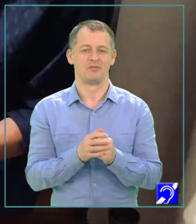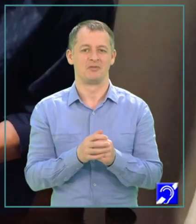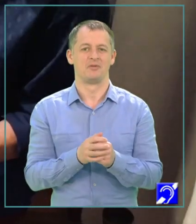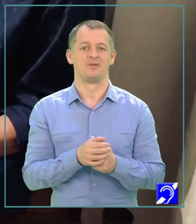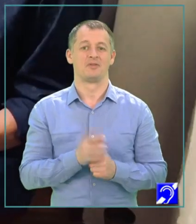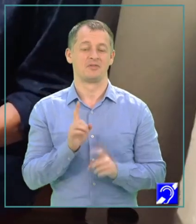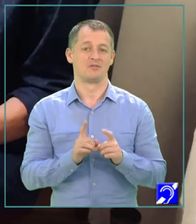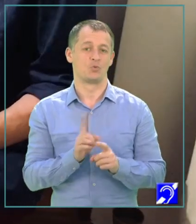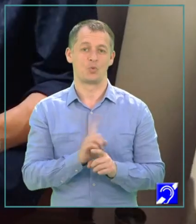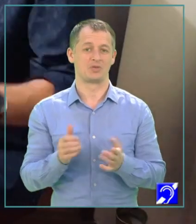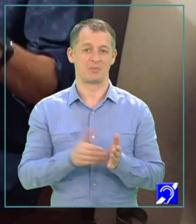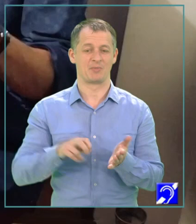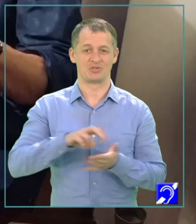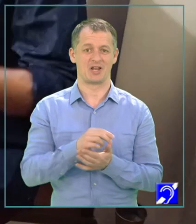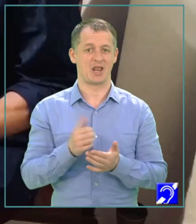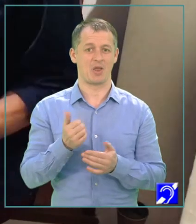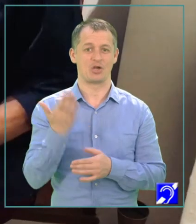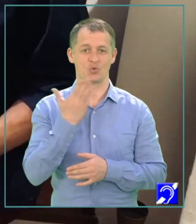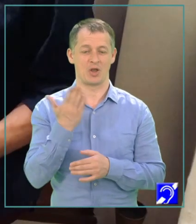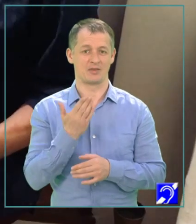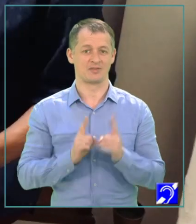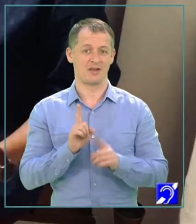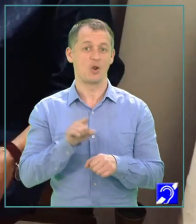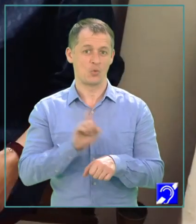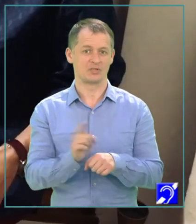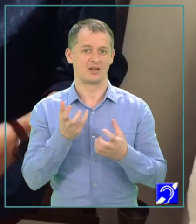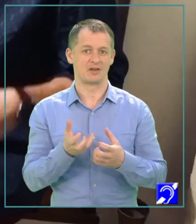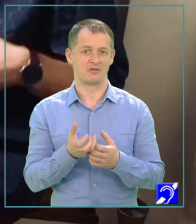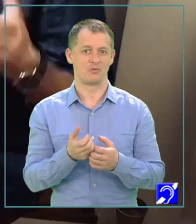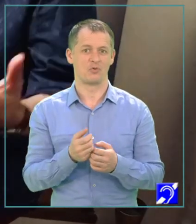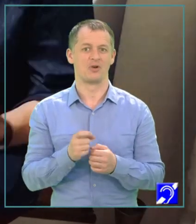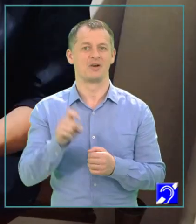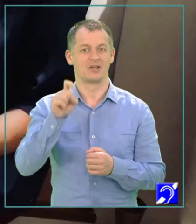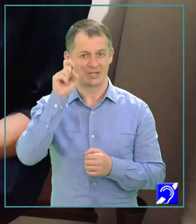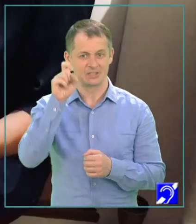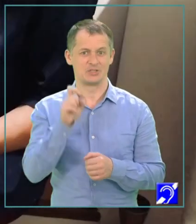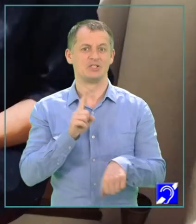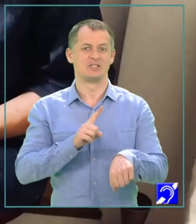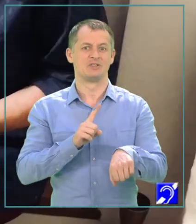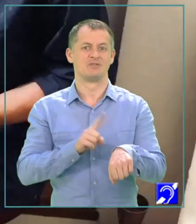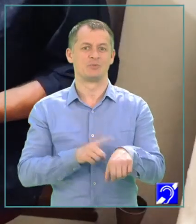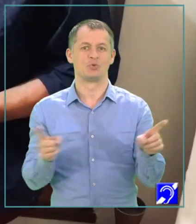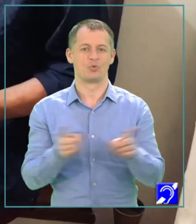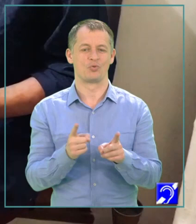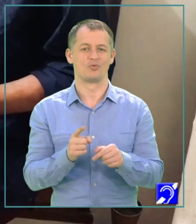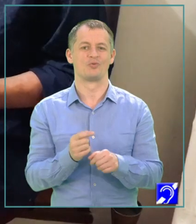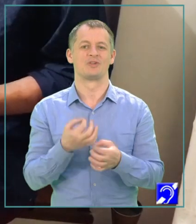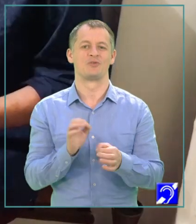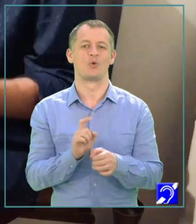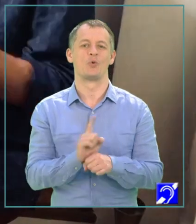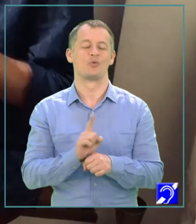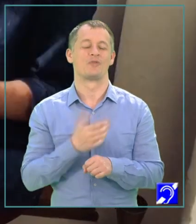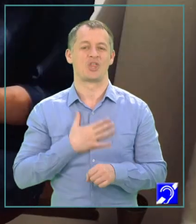Dacă lucrul acesta vi se părea o corvoadă, credeți-mă că în scurt timp o să vi se pară chiar un lucru de dorit la care o să vă gândiți cu